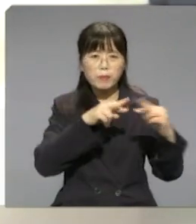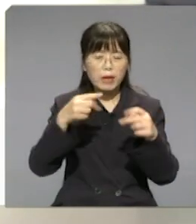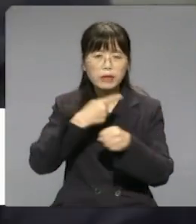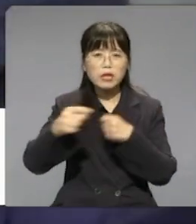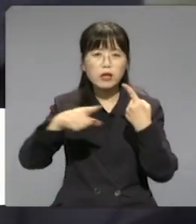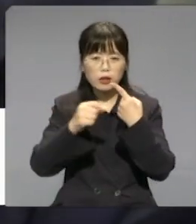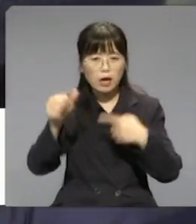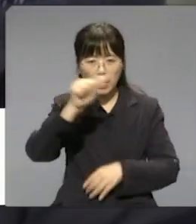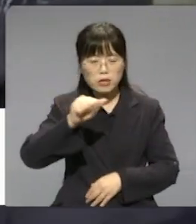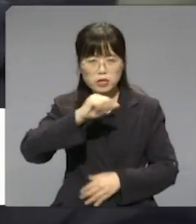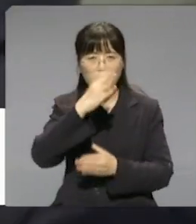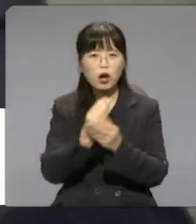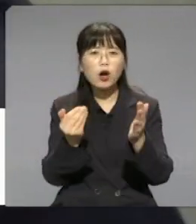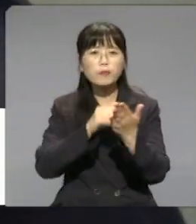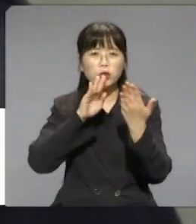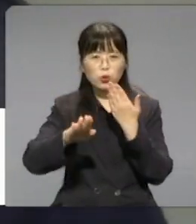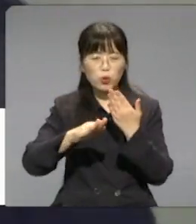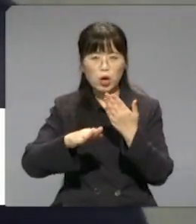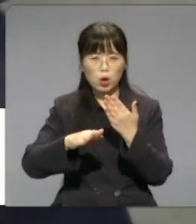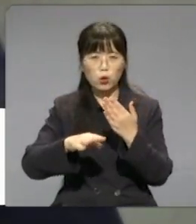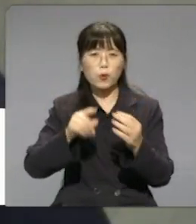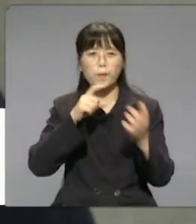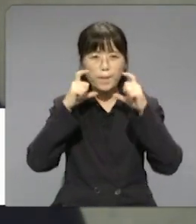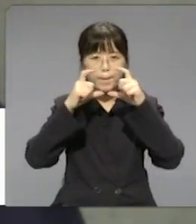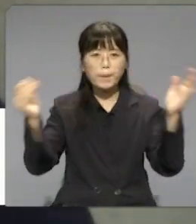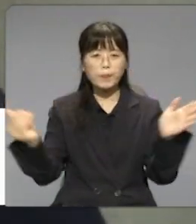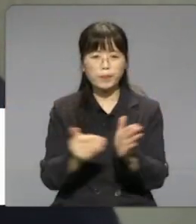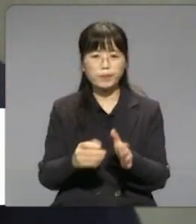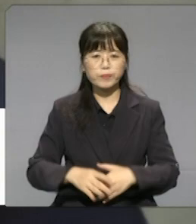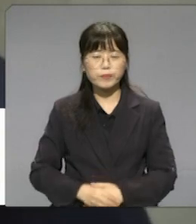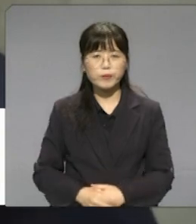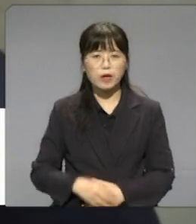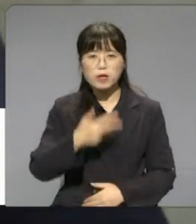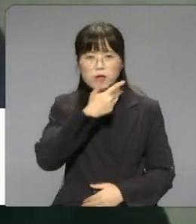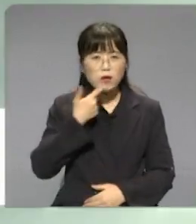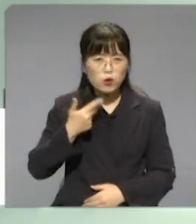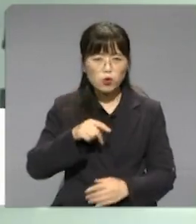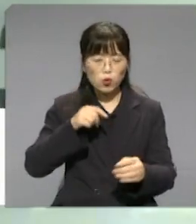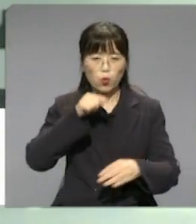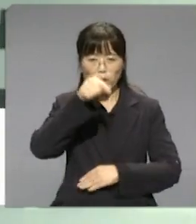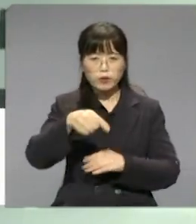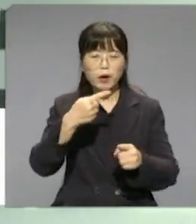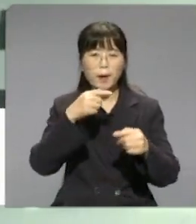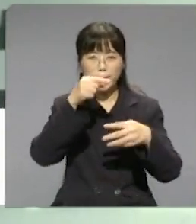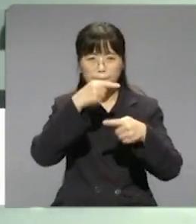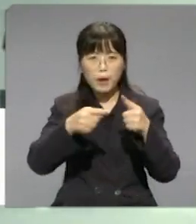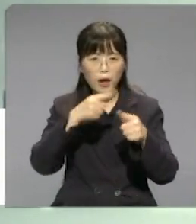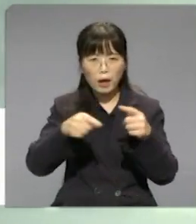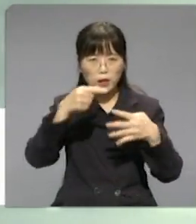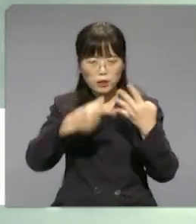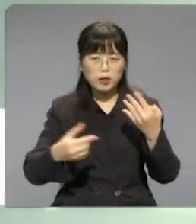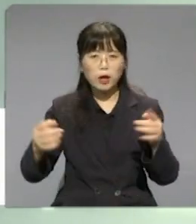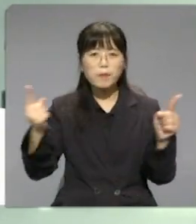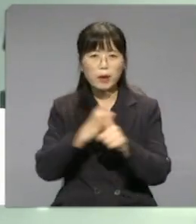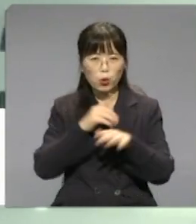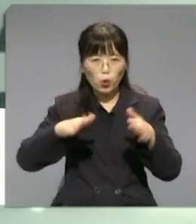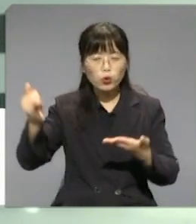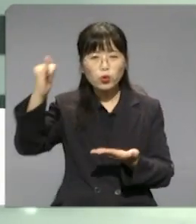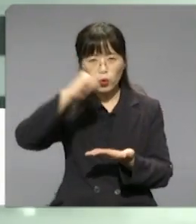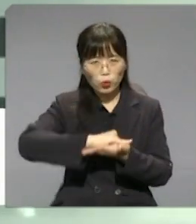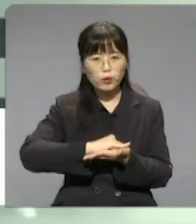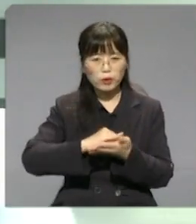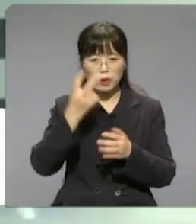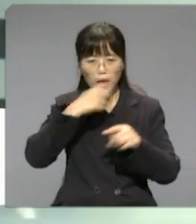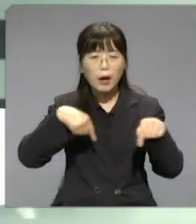1월 아시안컵 이후라며 정면 돌파를 선언했습니다. 영국 원정 평가전을 치른 뒤 일정을 바꿔 오늘 오후 귀국한